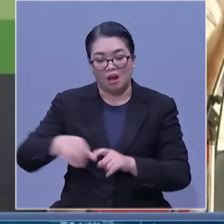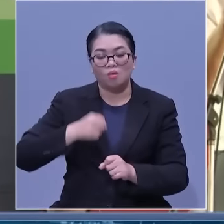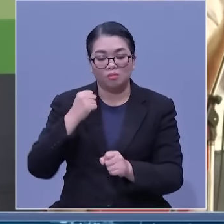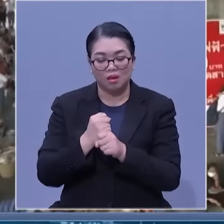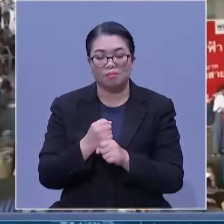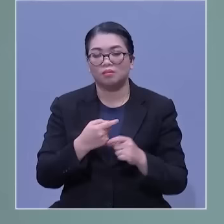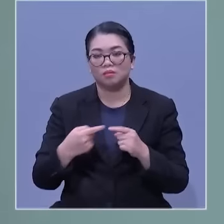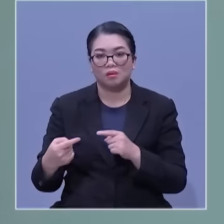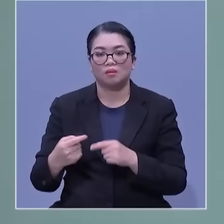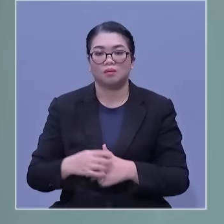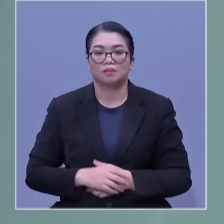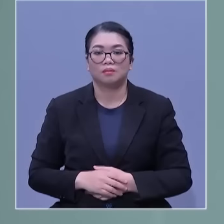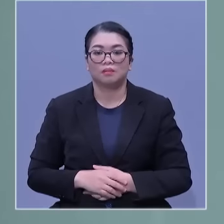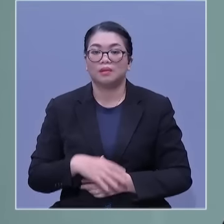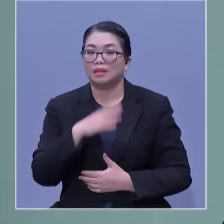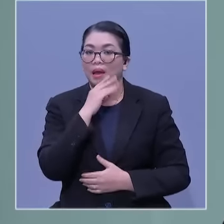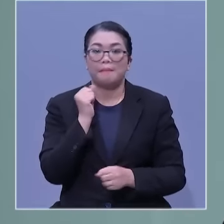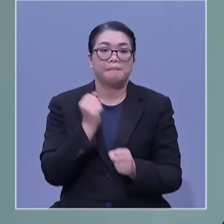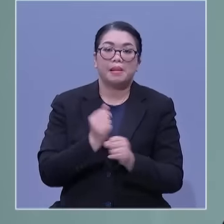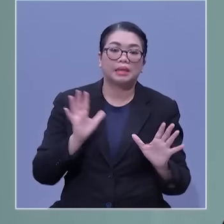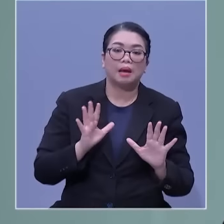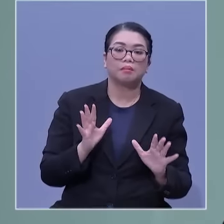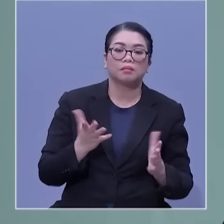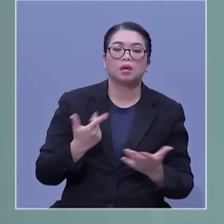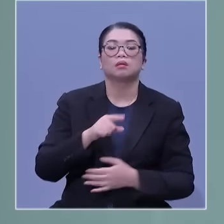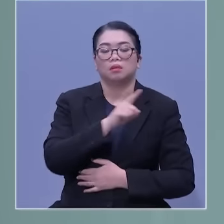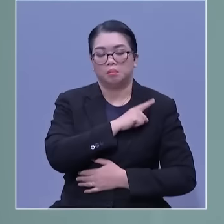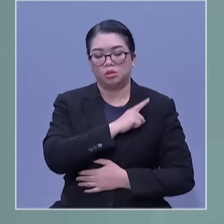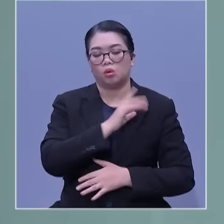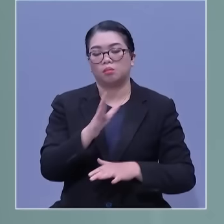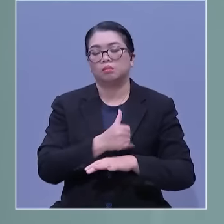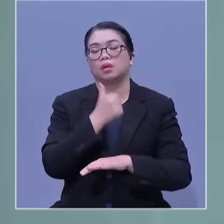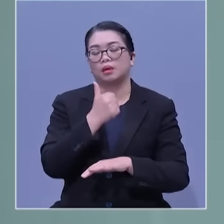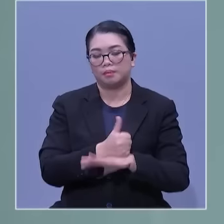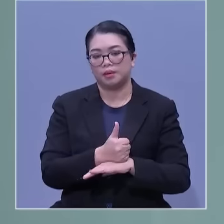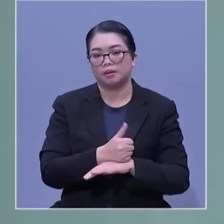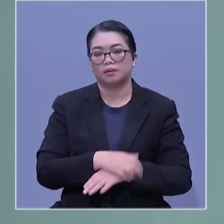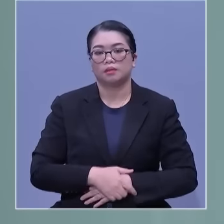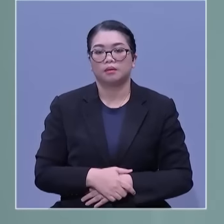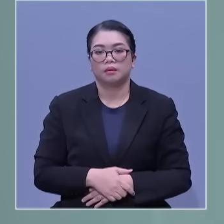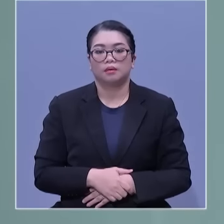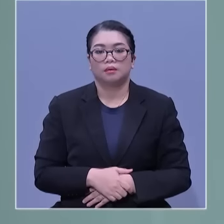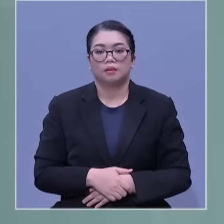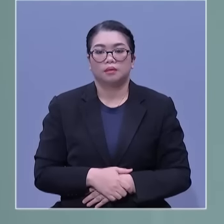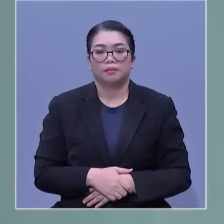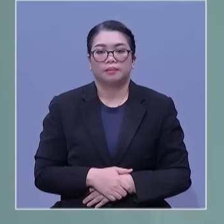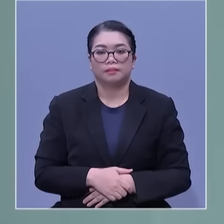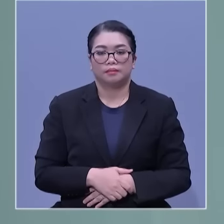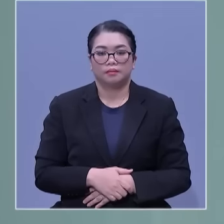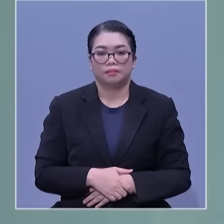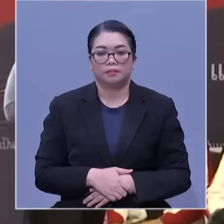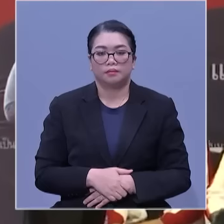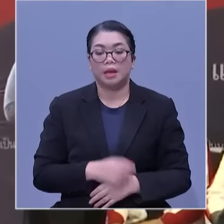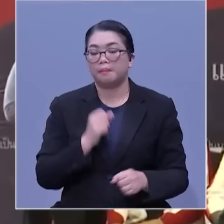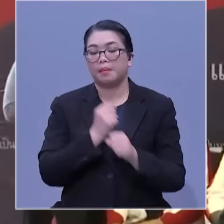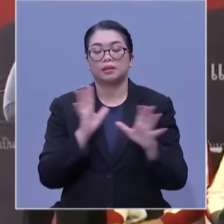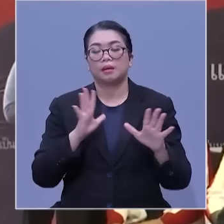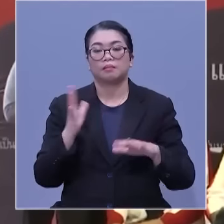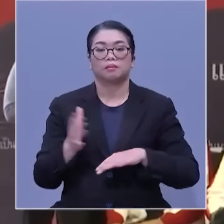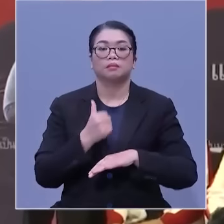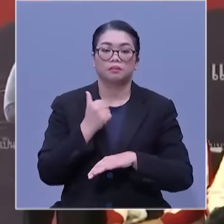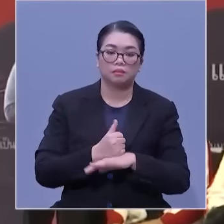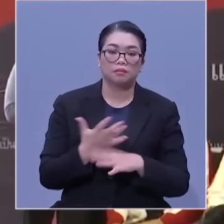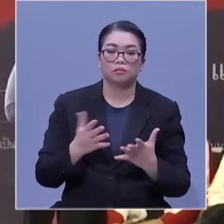ค่ะแต่ถ้าไม่ทำมันก็มีความรับผิดชอบทางการเมืองเข้ามากำกับแทนสม